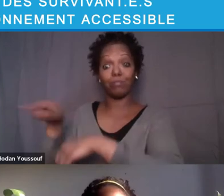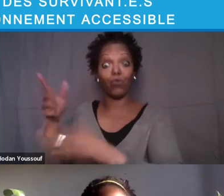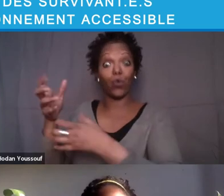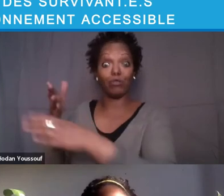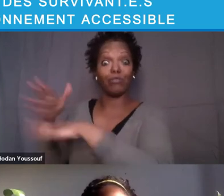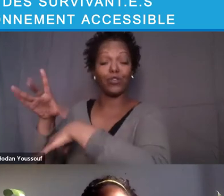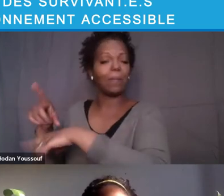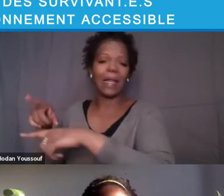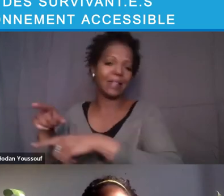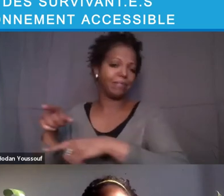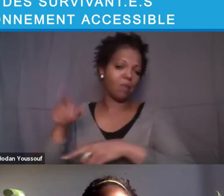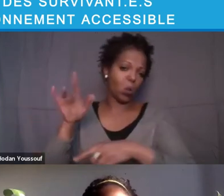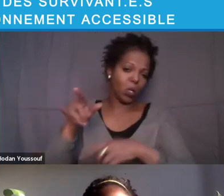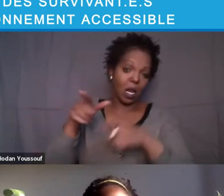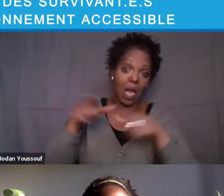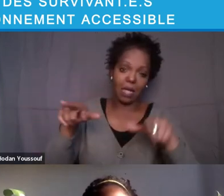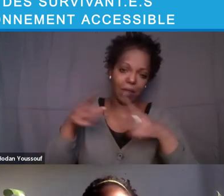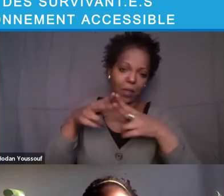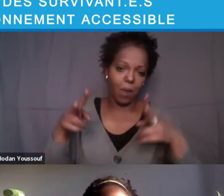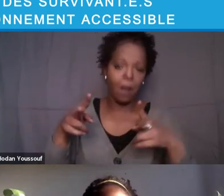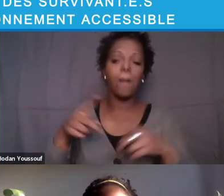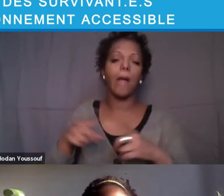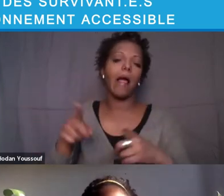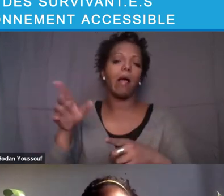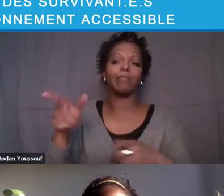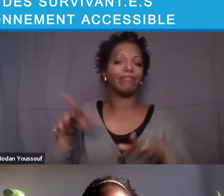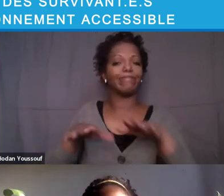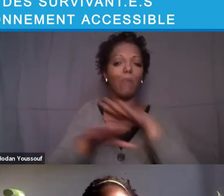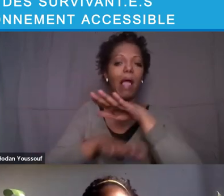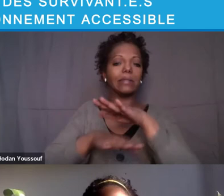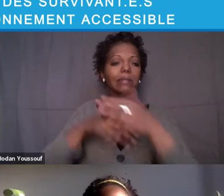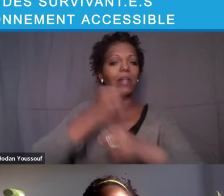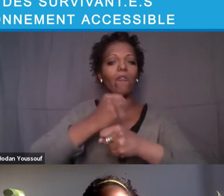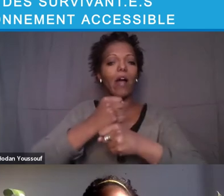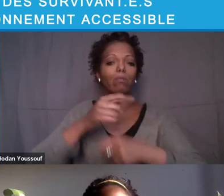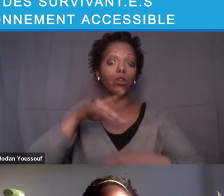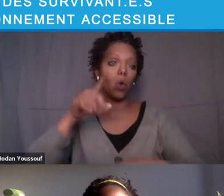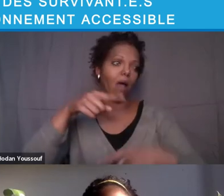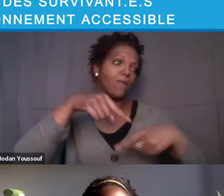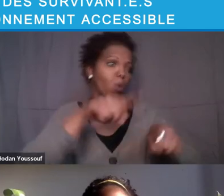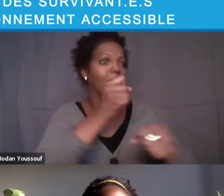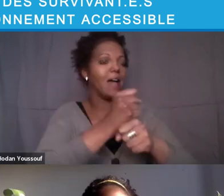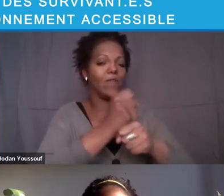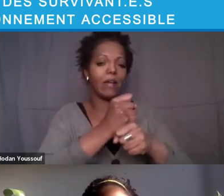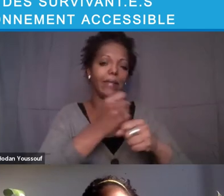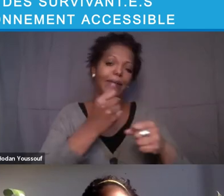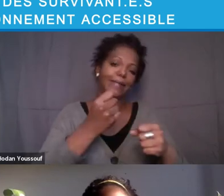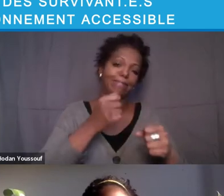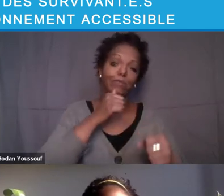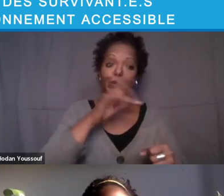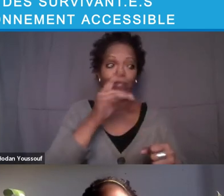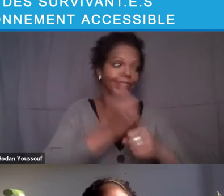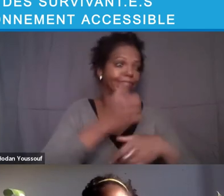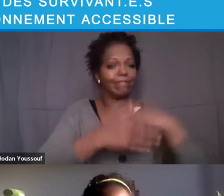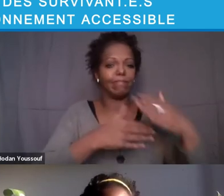les femmes, ceux qui travaillent, ils peuvent pas. Ils ont besoin d'un travail pour se nourrir et